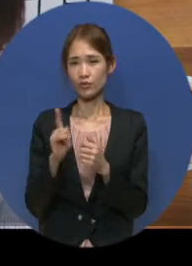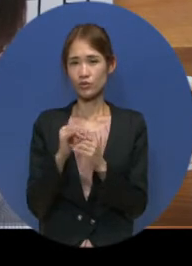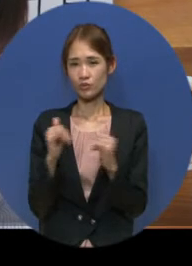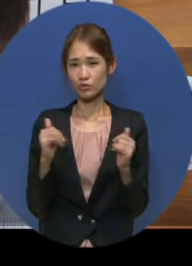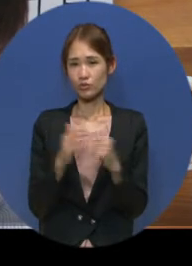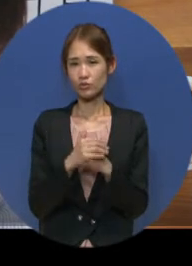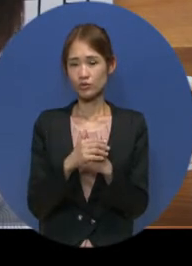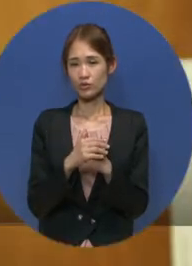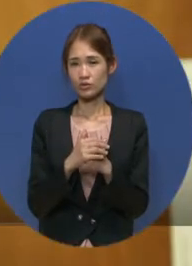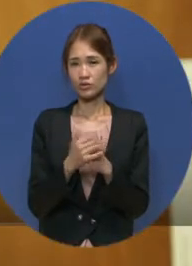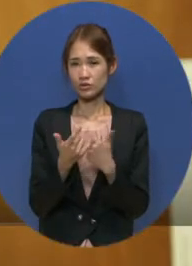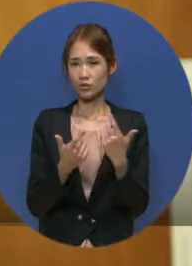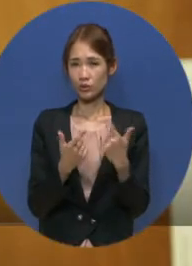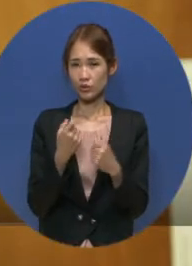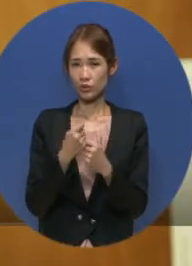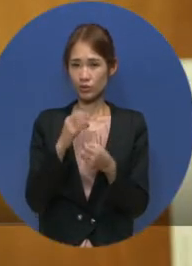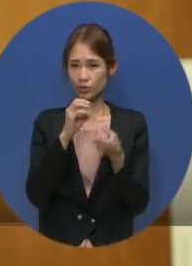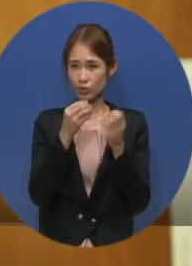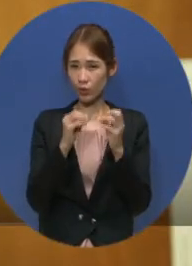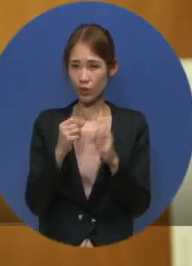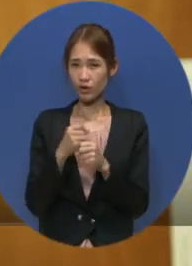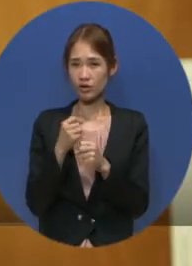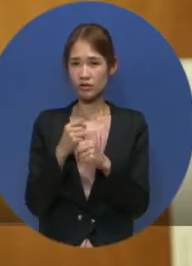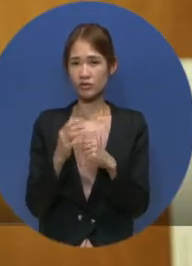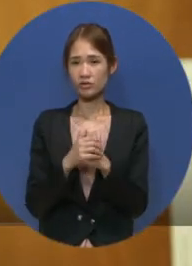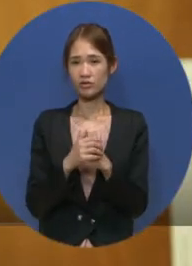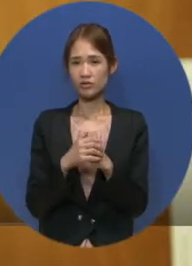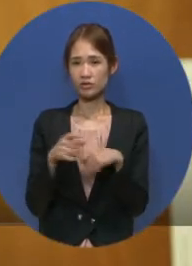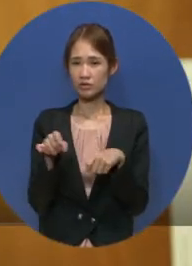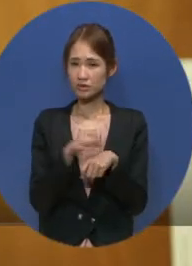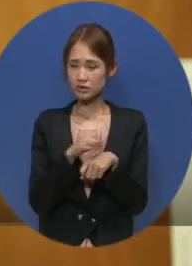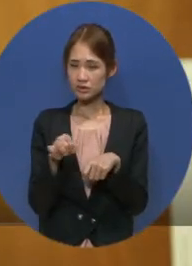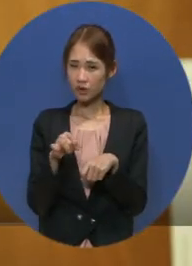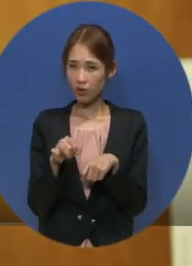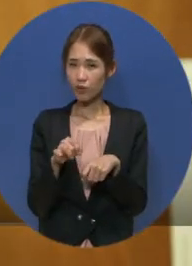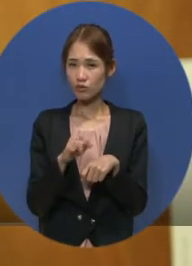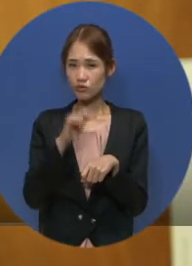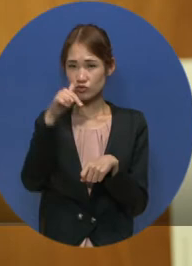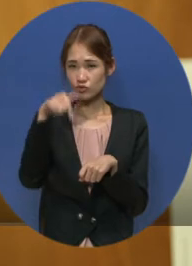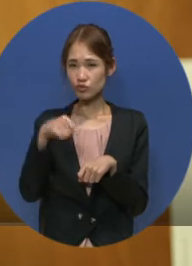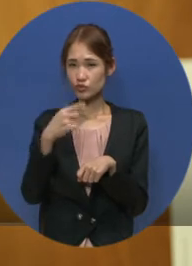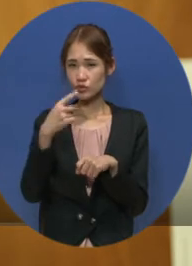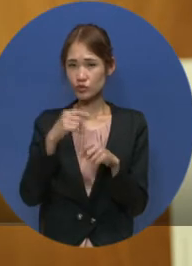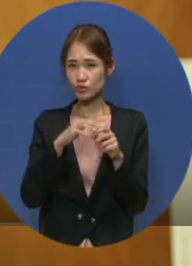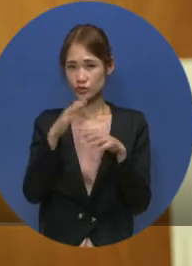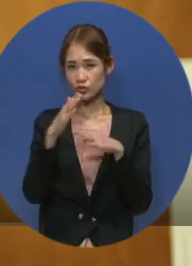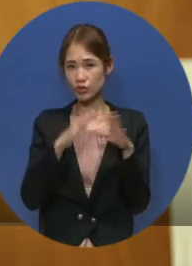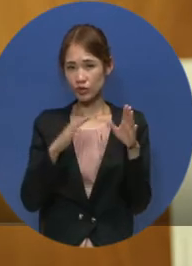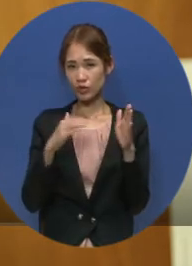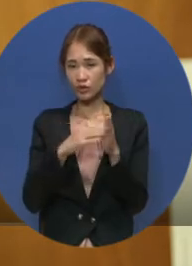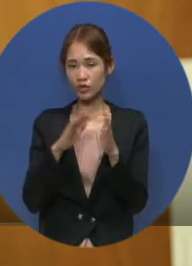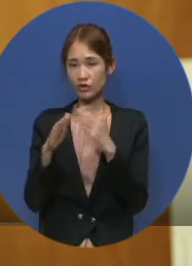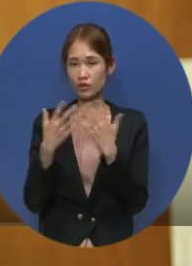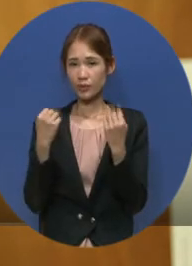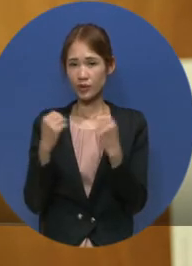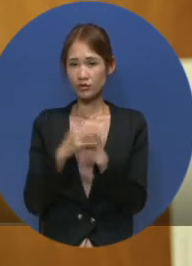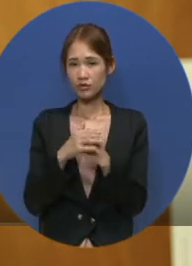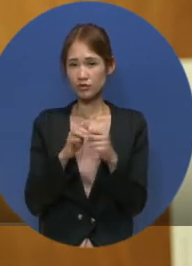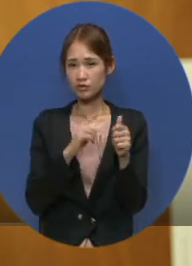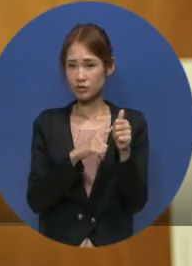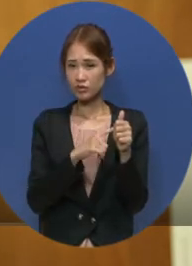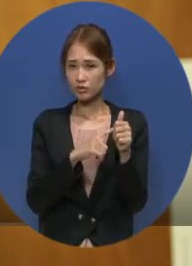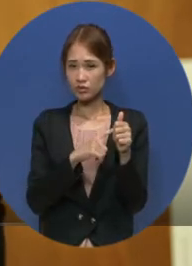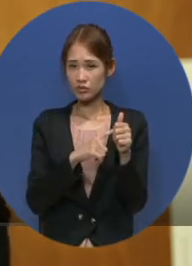조형 감각이 있으신 분들이 있으신데 그런 분들은 이제 굉장히 특이하게 보통 이렇게 구도를 이렇게 그리고 그리는 그림이 많은데 그분은